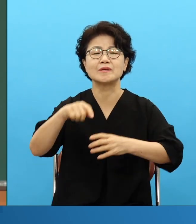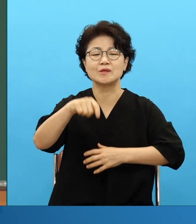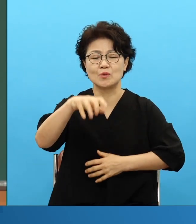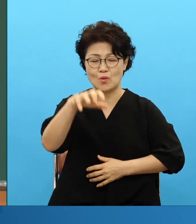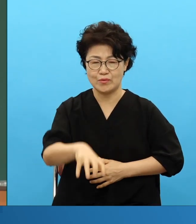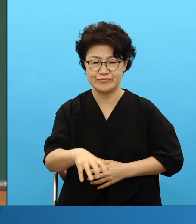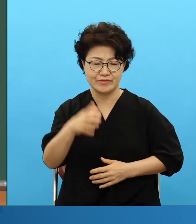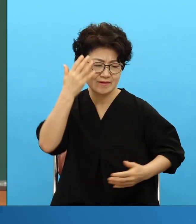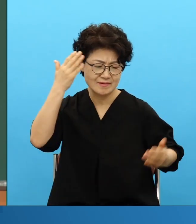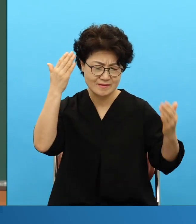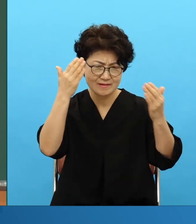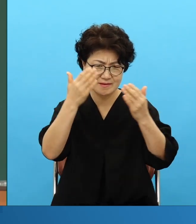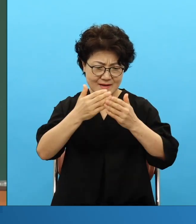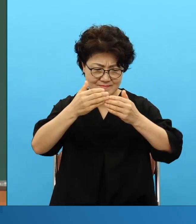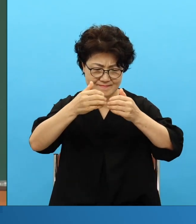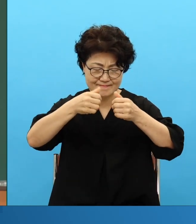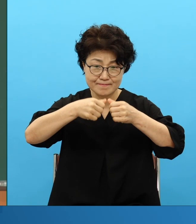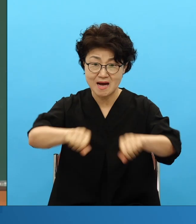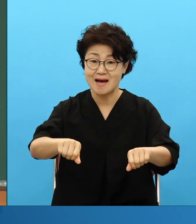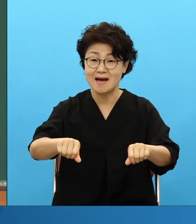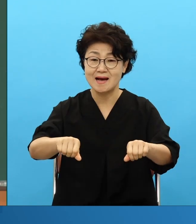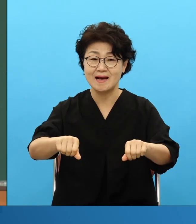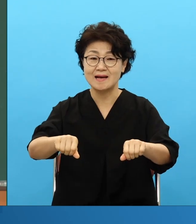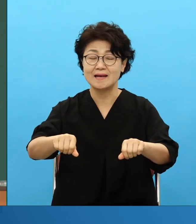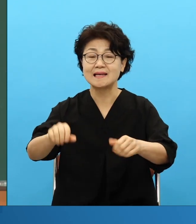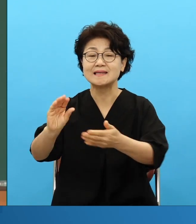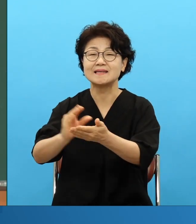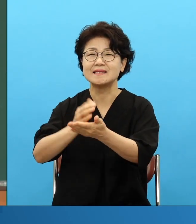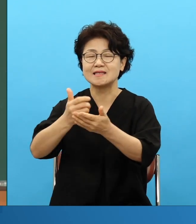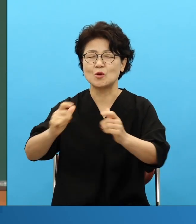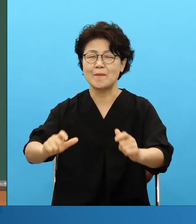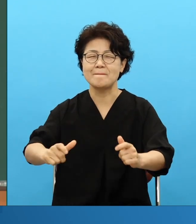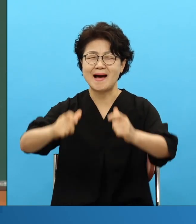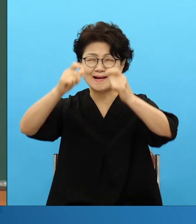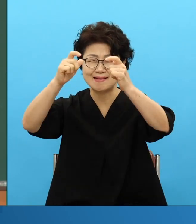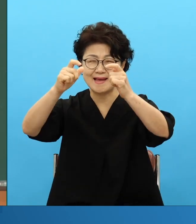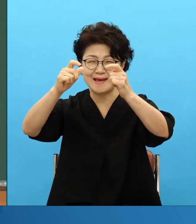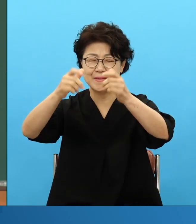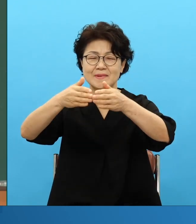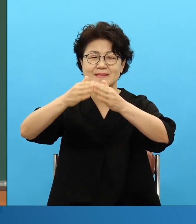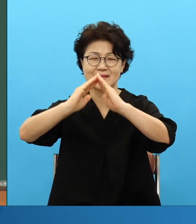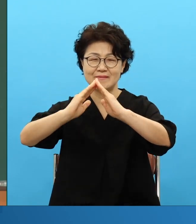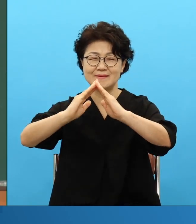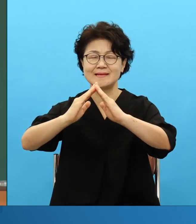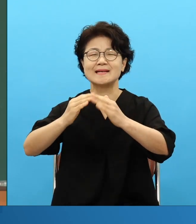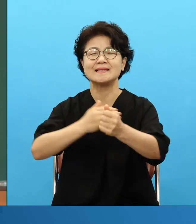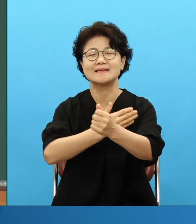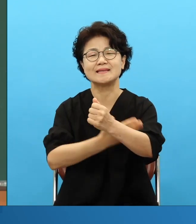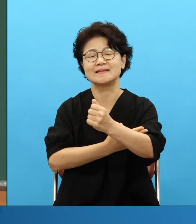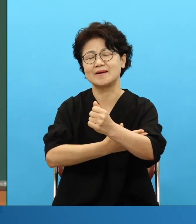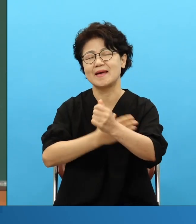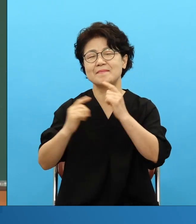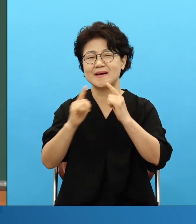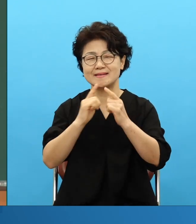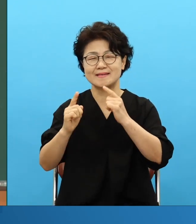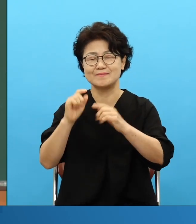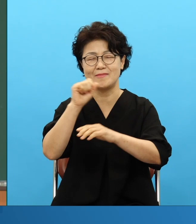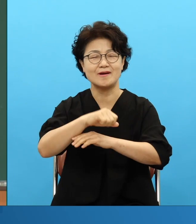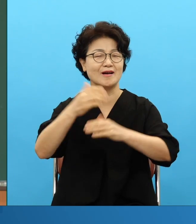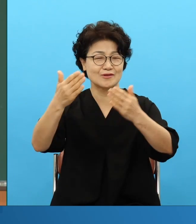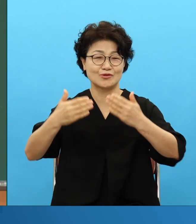권세를 무너뜨리고 그리스도의 망대를 세울 능력의 말씀을 허락하실 줄로 믿습니다.